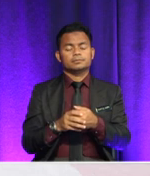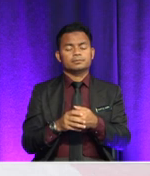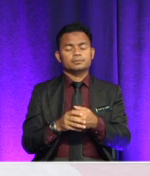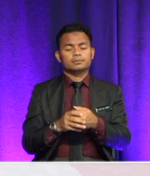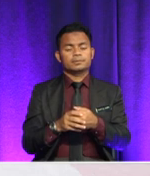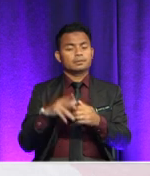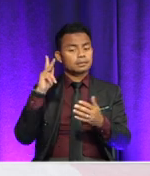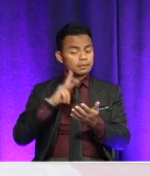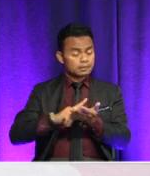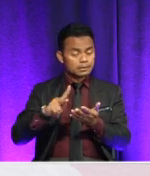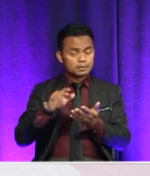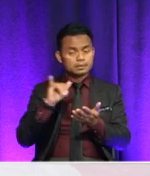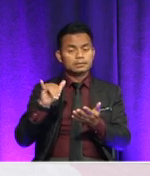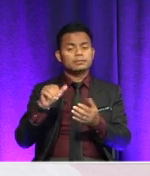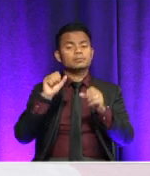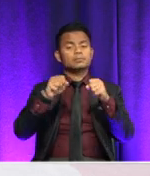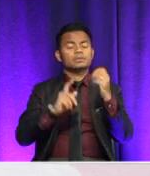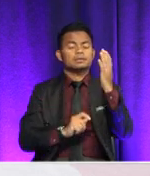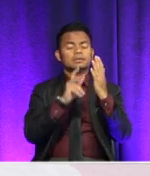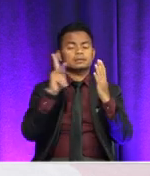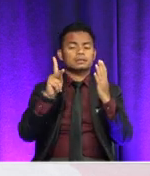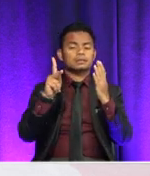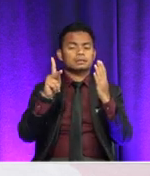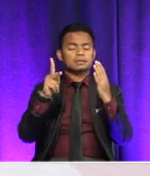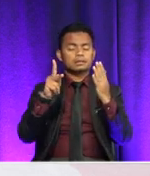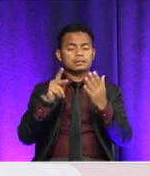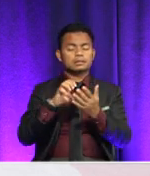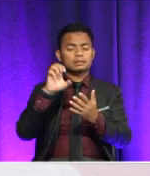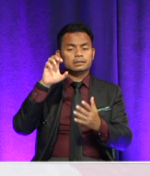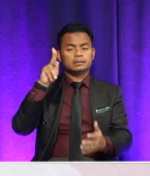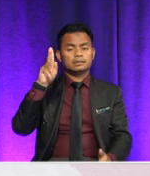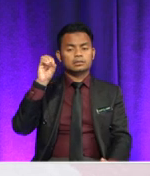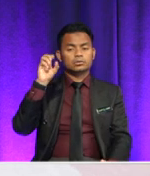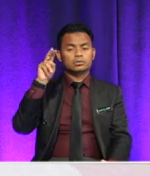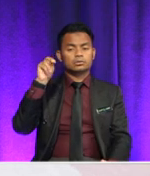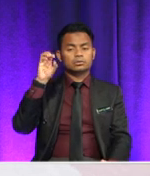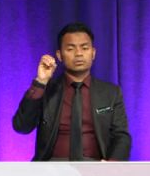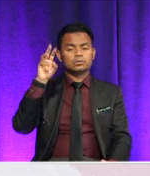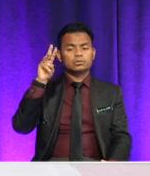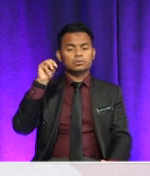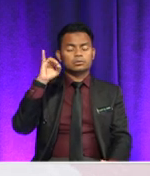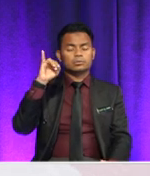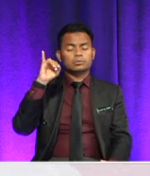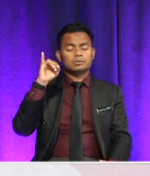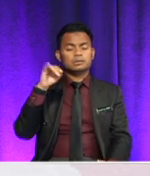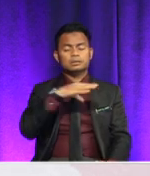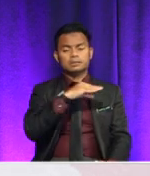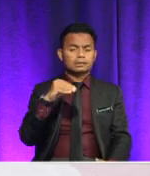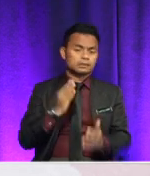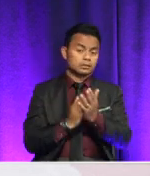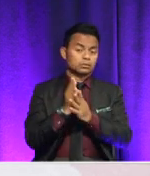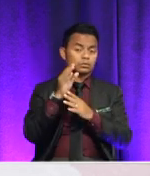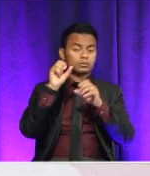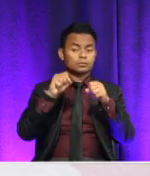meningkatkan ekonomi penduduk setempat dan secari tidak langsung dapat meningkatkan ekonomi negara